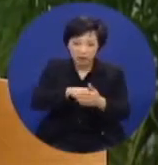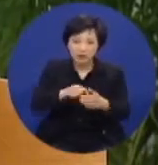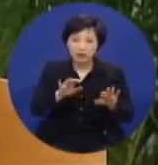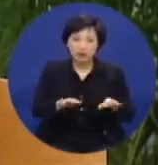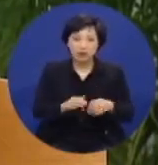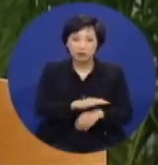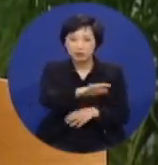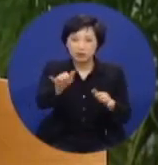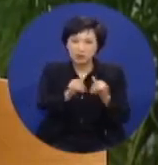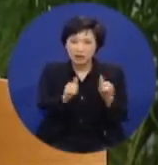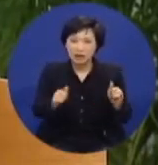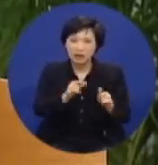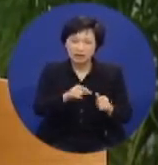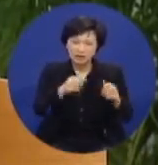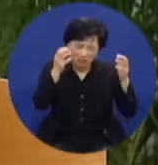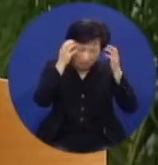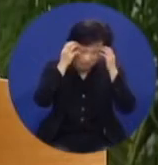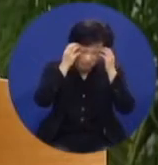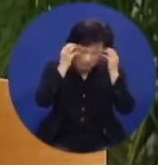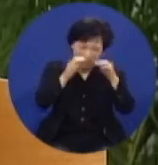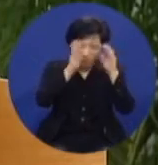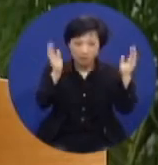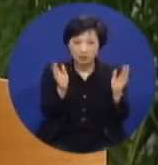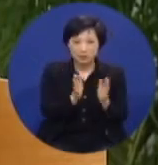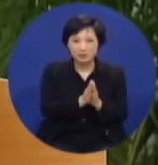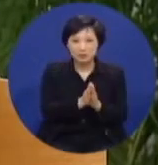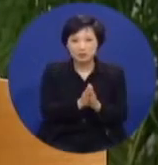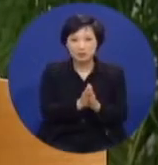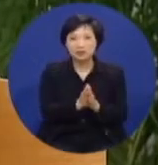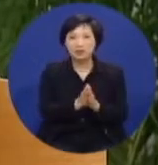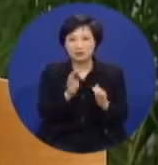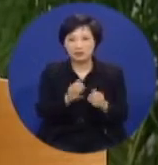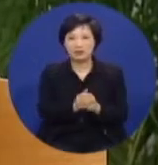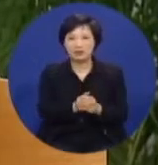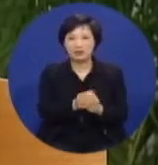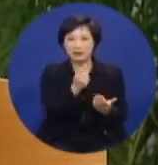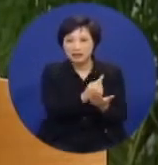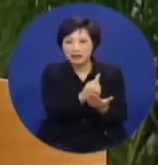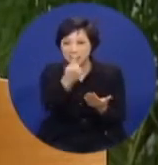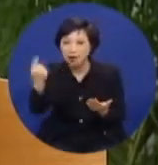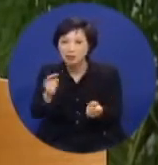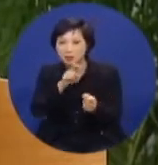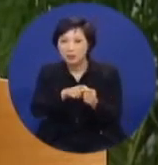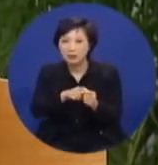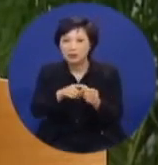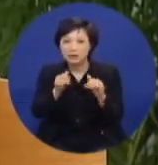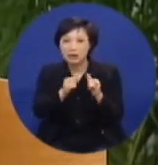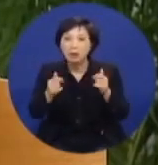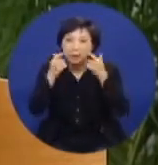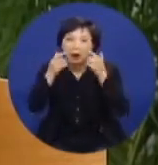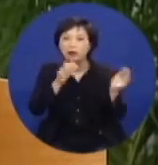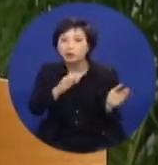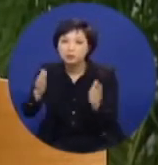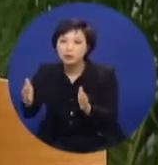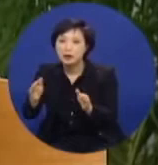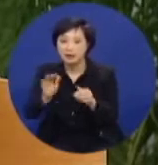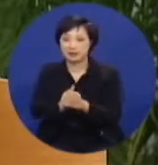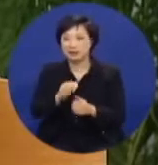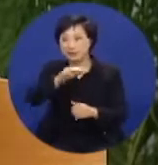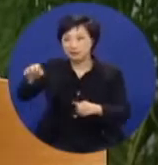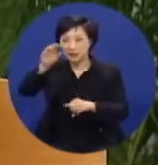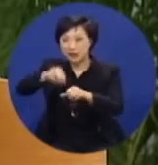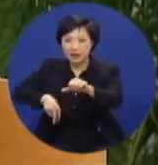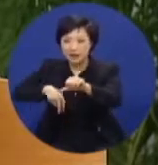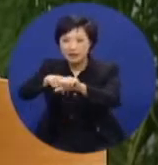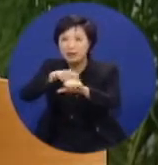없는겨 긴 고통을 버선 되던 질려 오는 자들에게 확실하게 충 b 된 십자가에